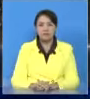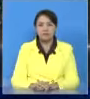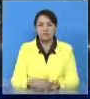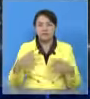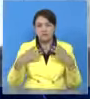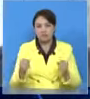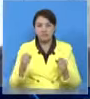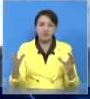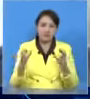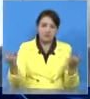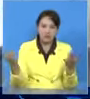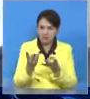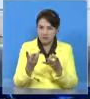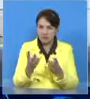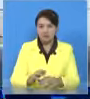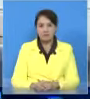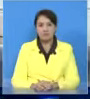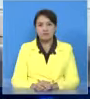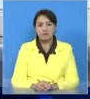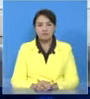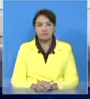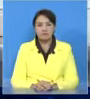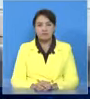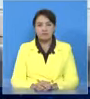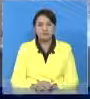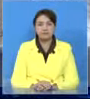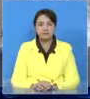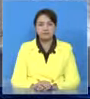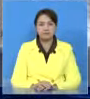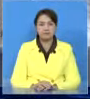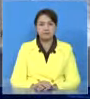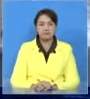Саулық сақтықта екенін ұмытпаңыз. Нұрбол Жауынбаев, Руслан Елдаев, Ақтөбе телеарнасы.